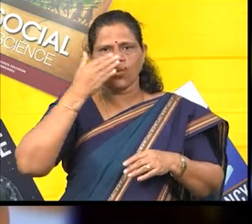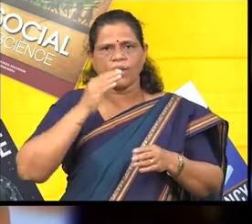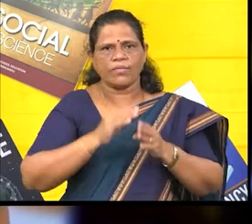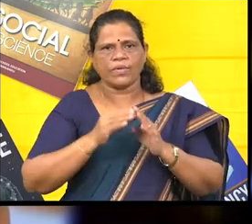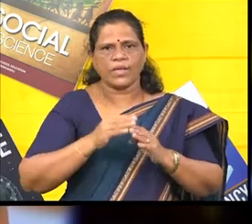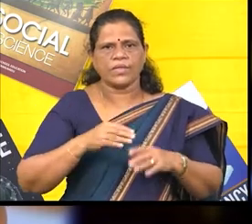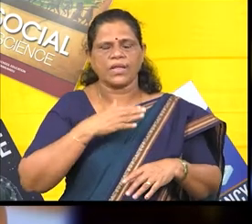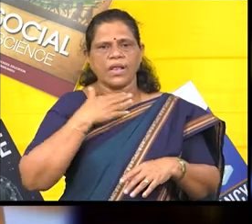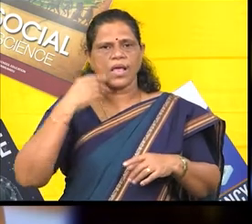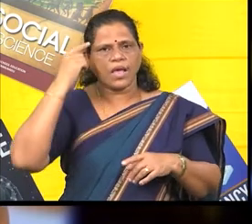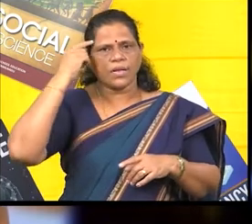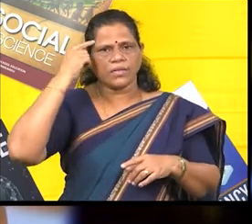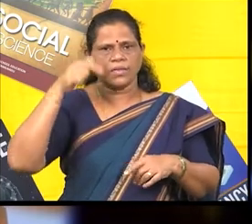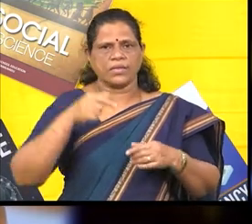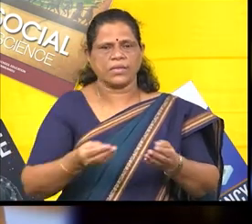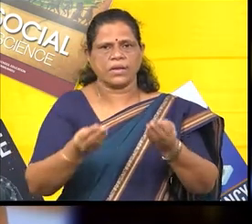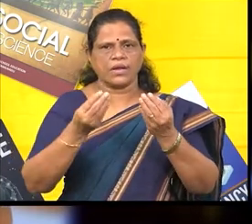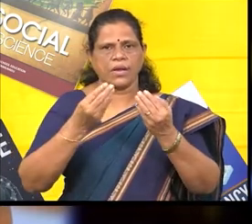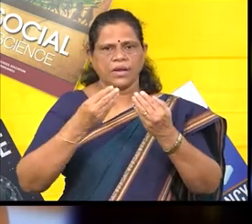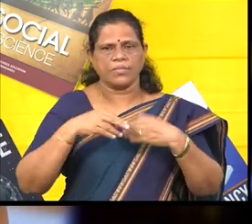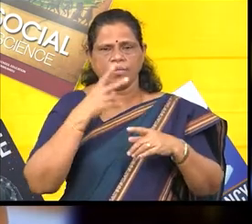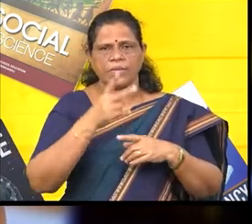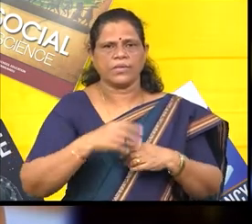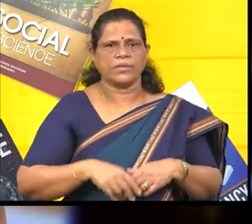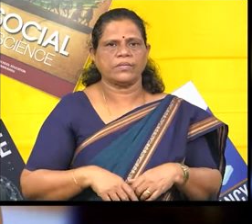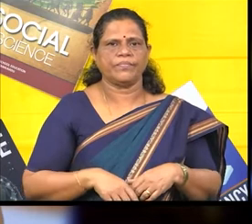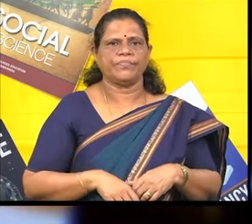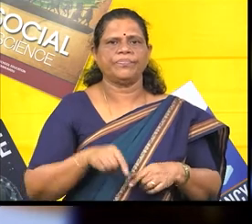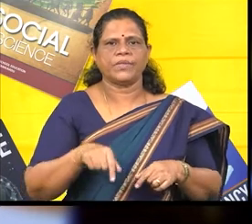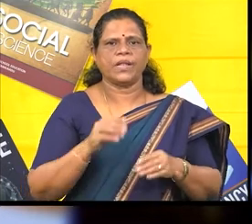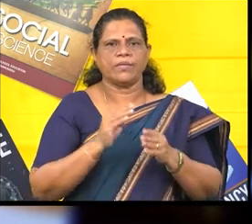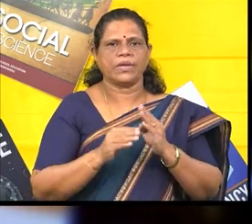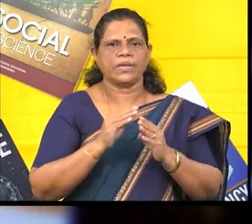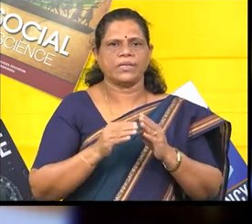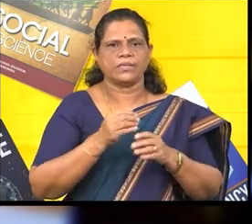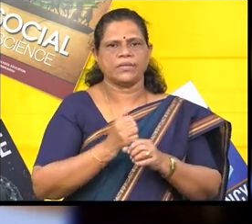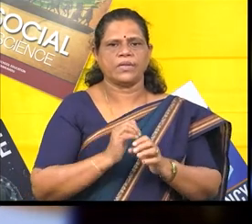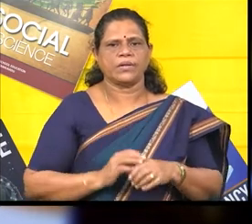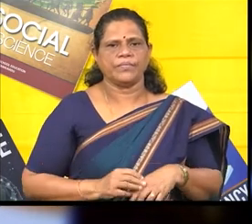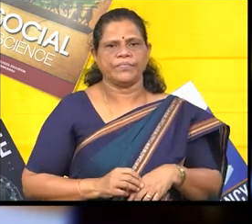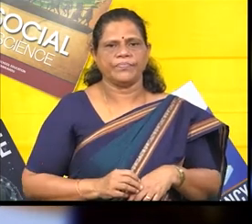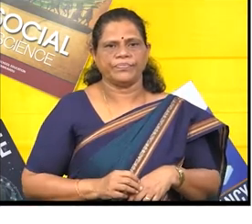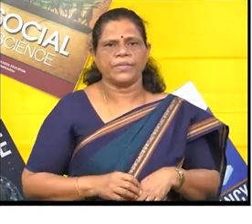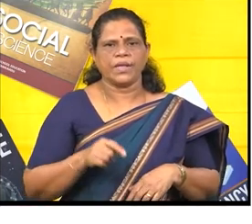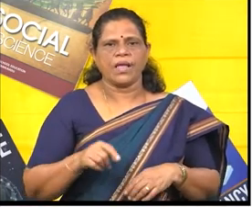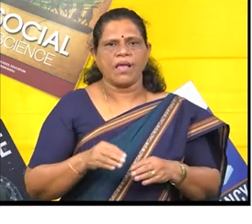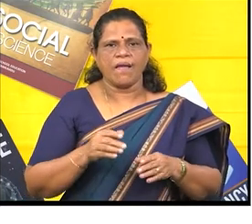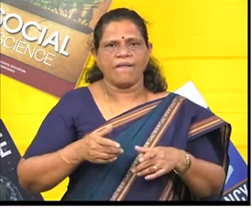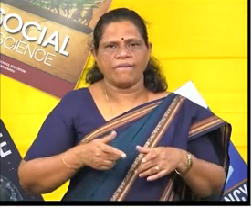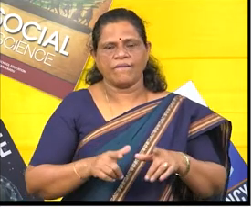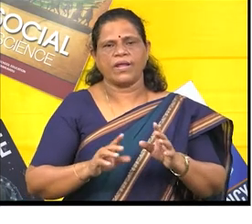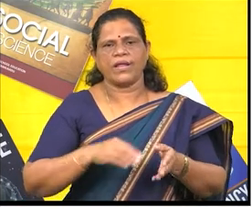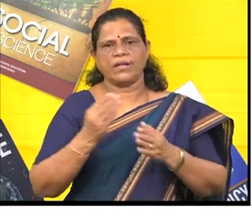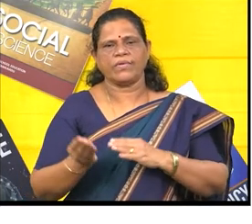வேதியியல் அறிஞர்கள்லாம் இது நமக்கு அளித்தவை தான் இந்த கண்டுபிடிப்புகள் தான் இந்த நம்ம வேதி சேர்மங்கள், அதனுடைய பயன்பாடுகளும்.